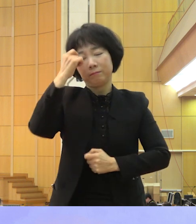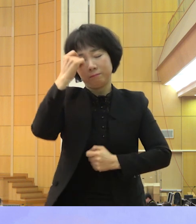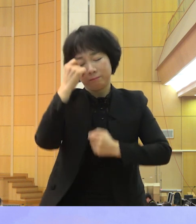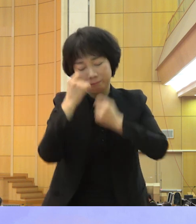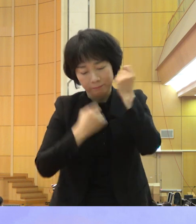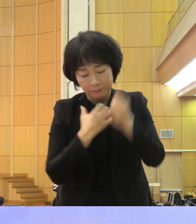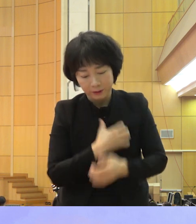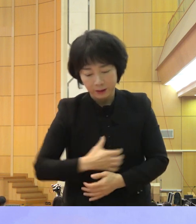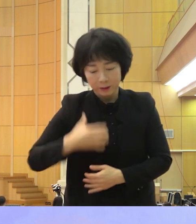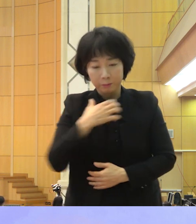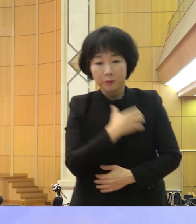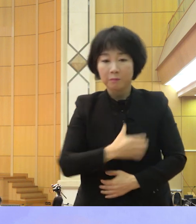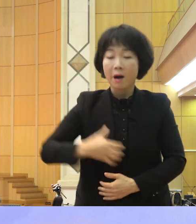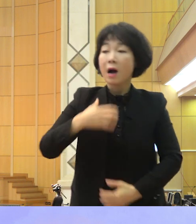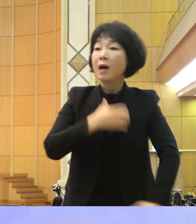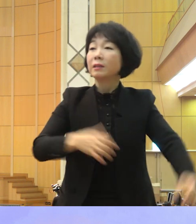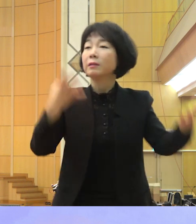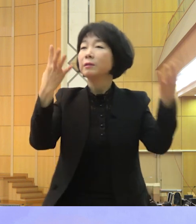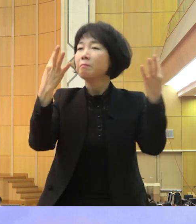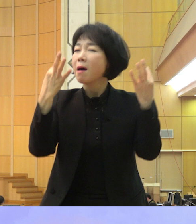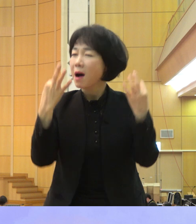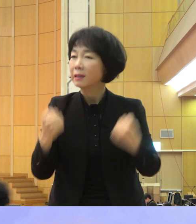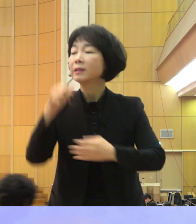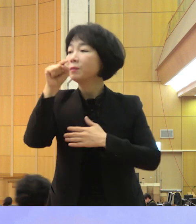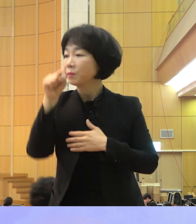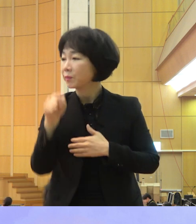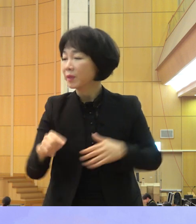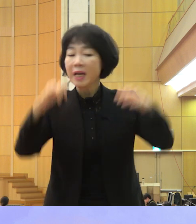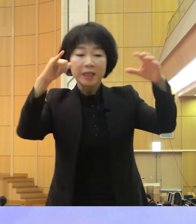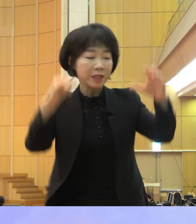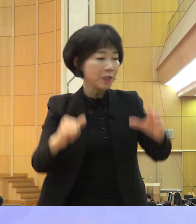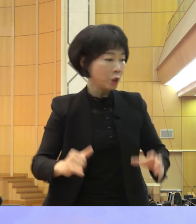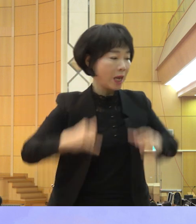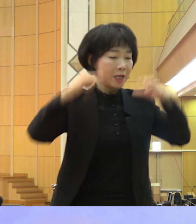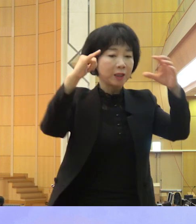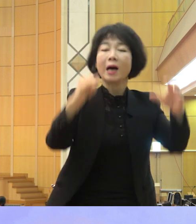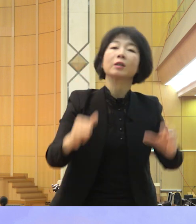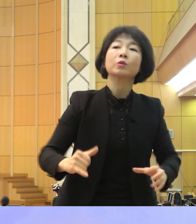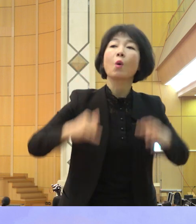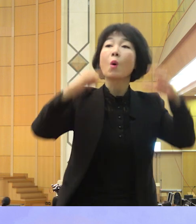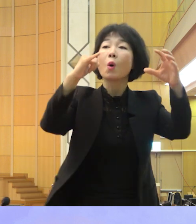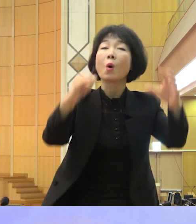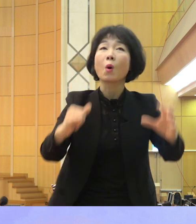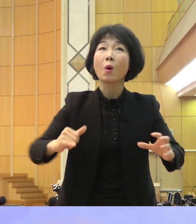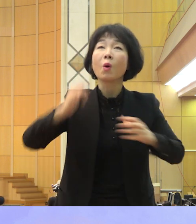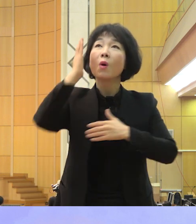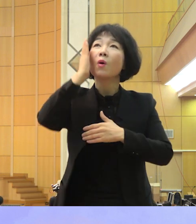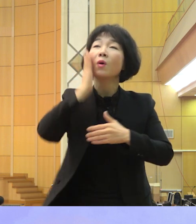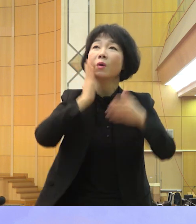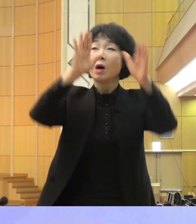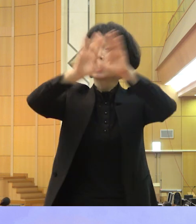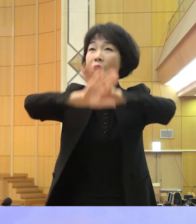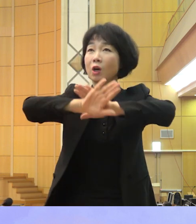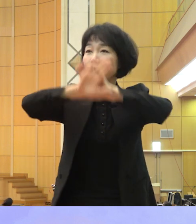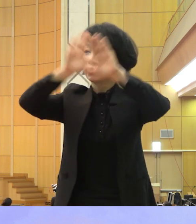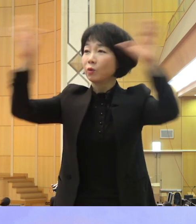보니 슬픔 많은 이 세상도